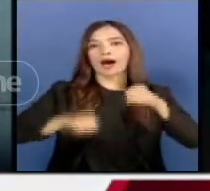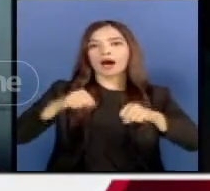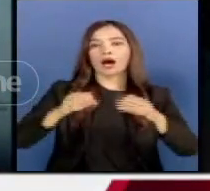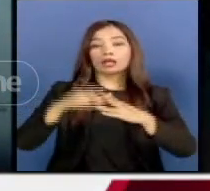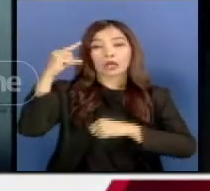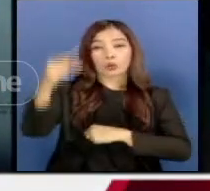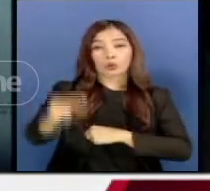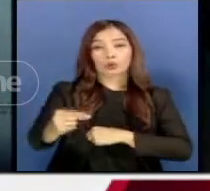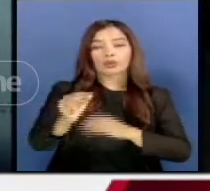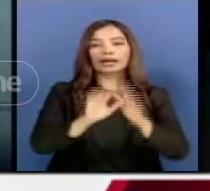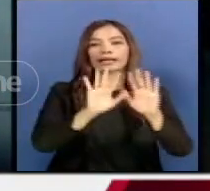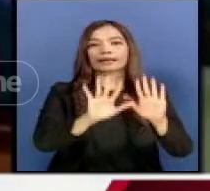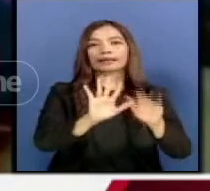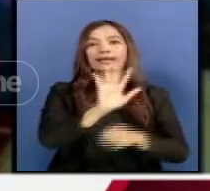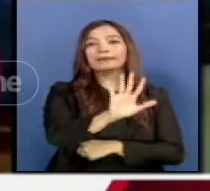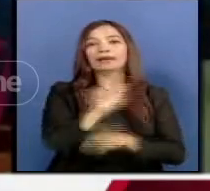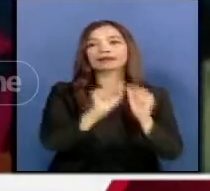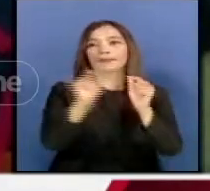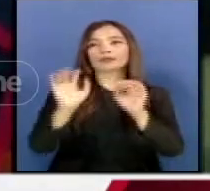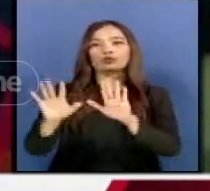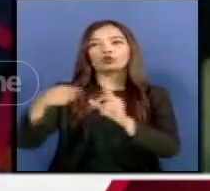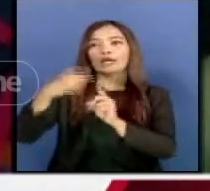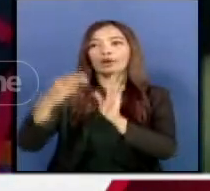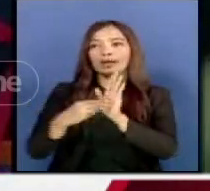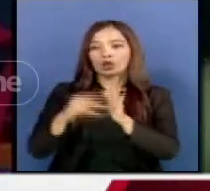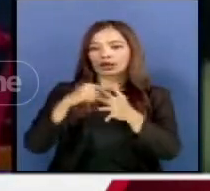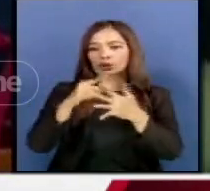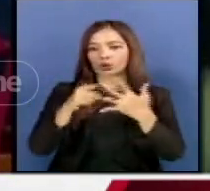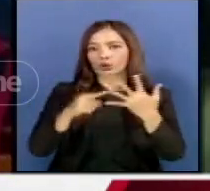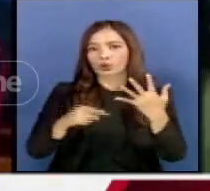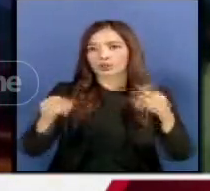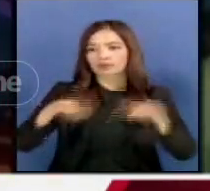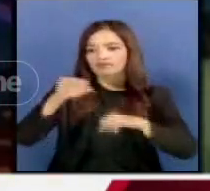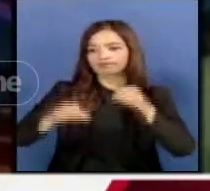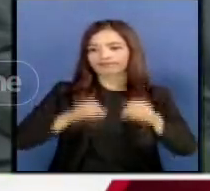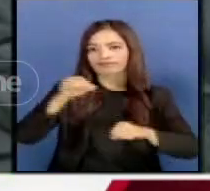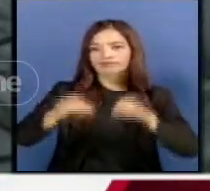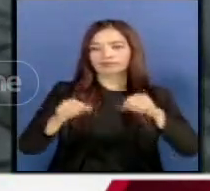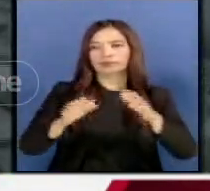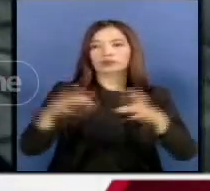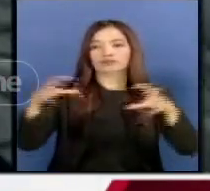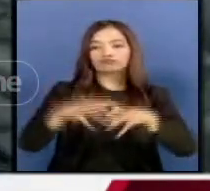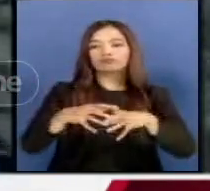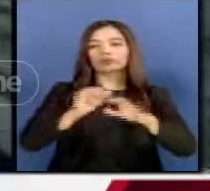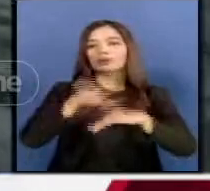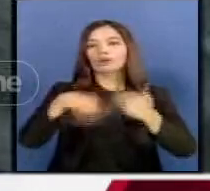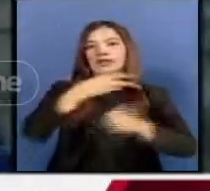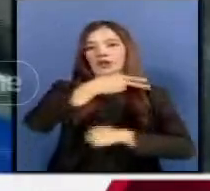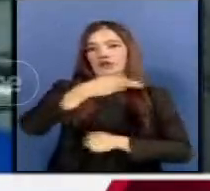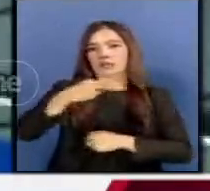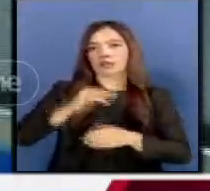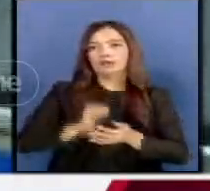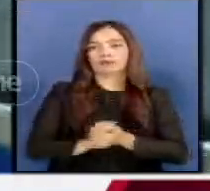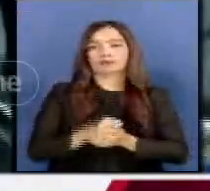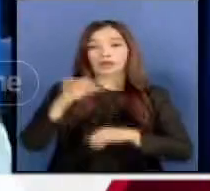kilometer 5 hingga 10 km. Dalam perhitungan ini, penyelenggara One Runner melibatkan Persatuan Atletik seluruh Indonesia.